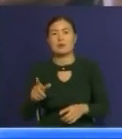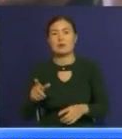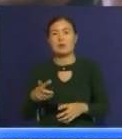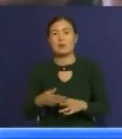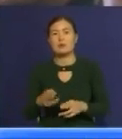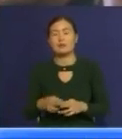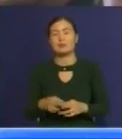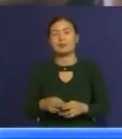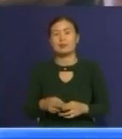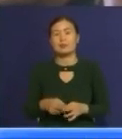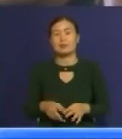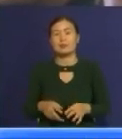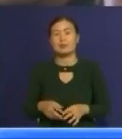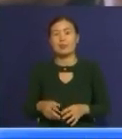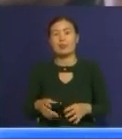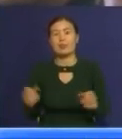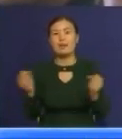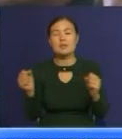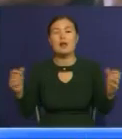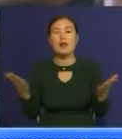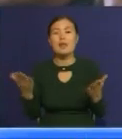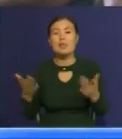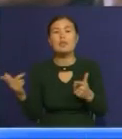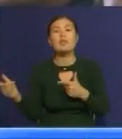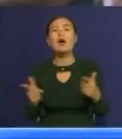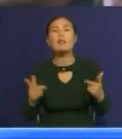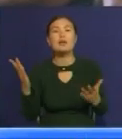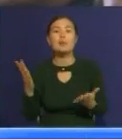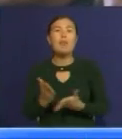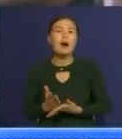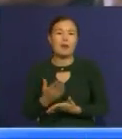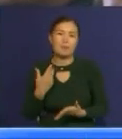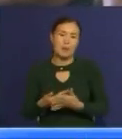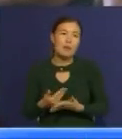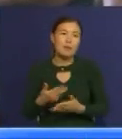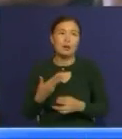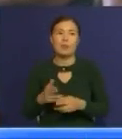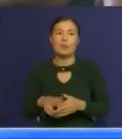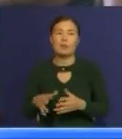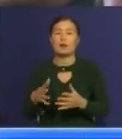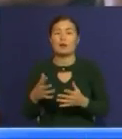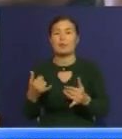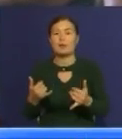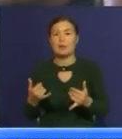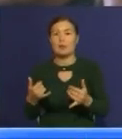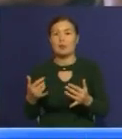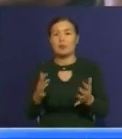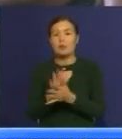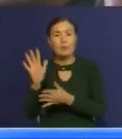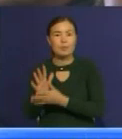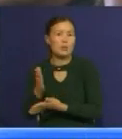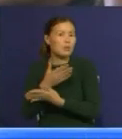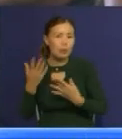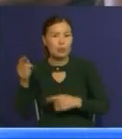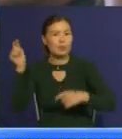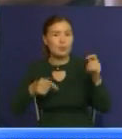мал ұстайды. Сондықтан қысқа қандай дайындық? Егер бейір шабындық болған жоқ, жерге шөп шыққан жоқ,